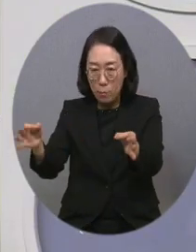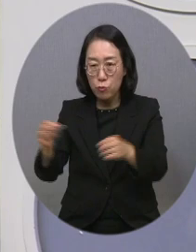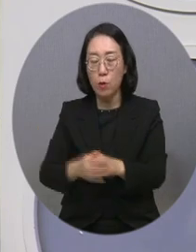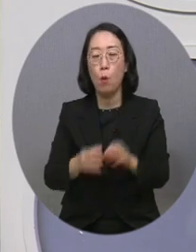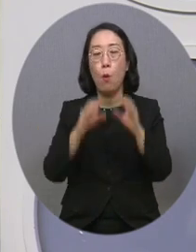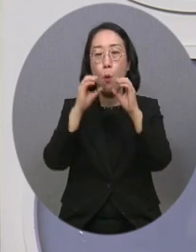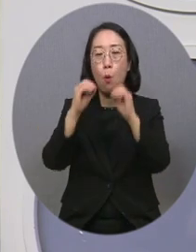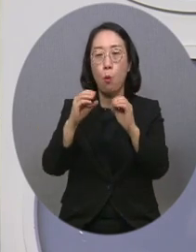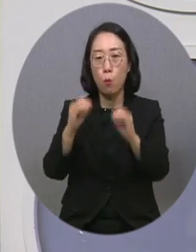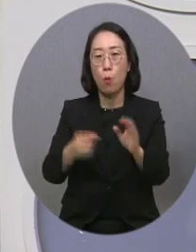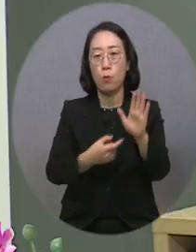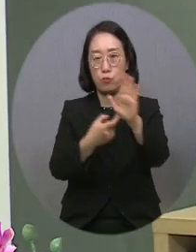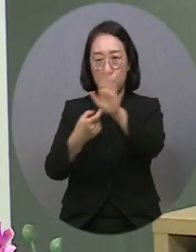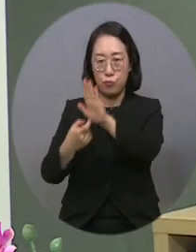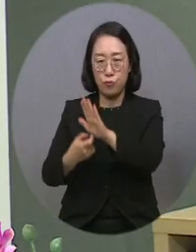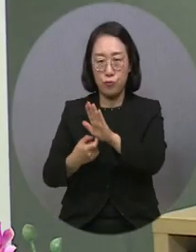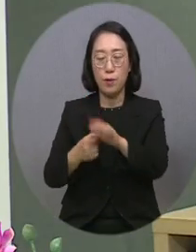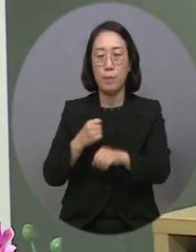홍보도 하고 그렇죠.